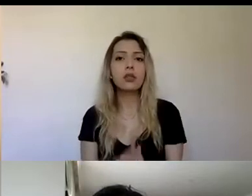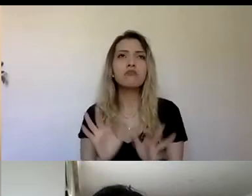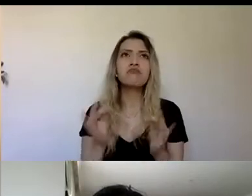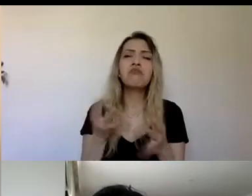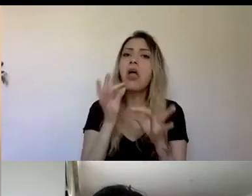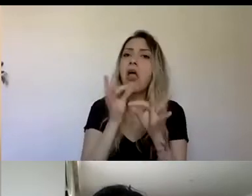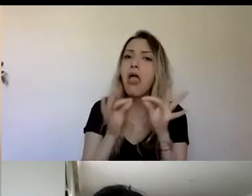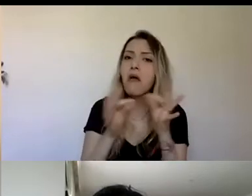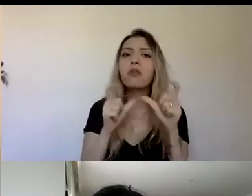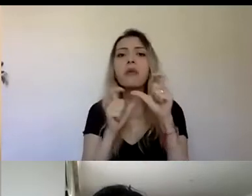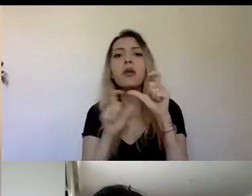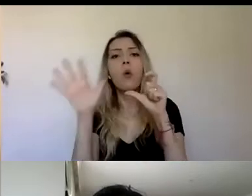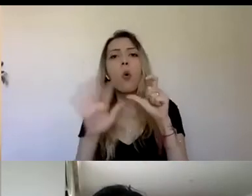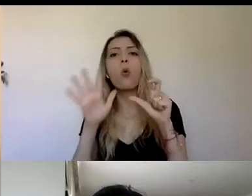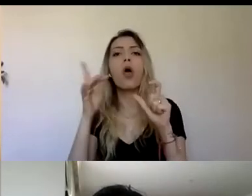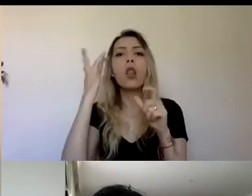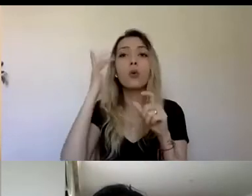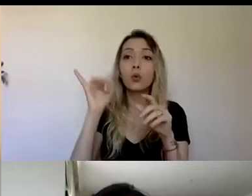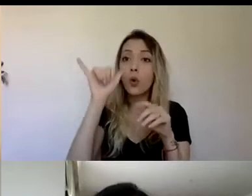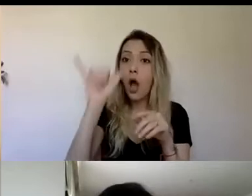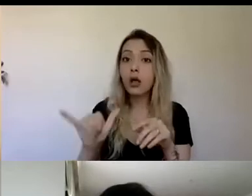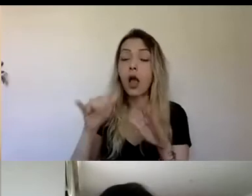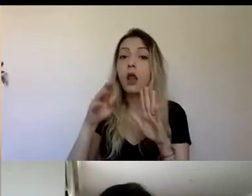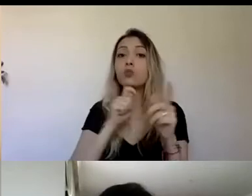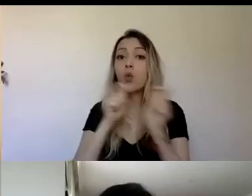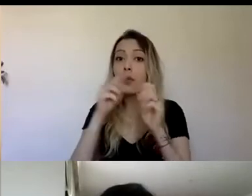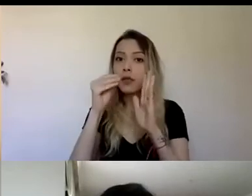Kültür Haklar Sözleşmesi'nin içine bakarız.